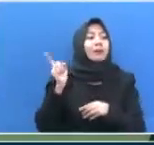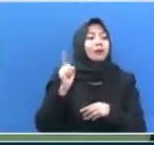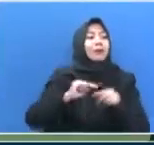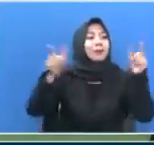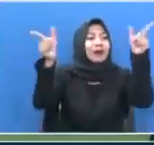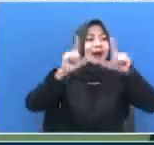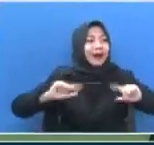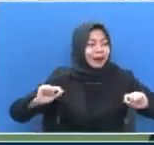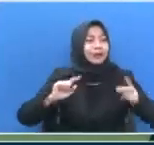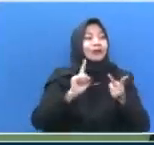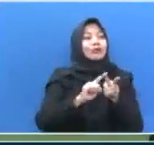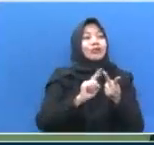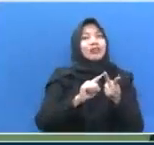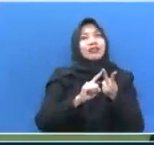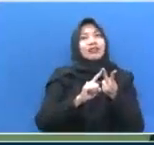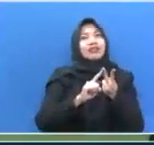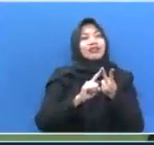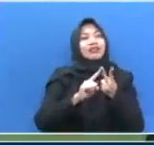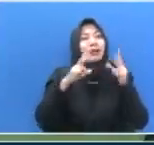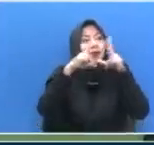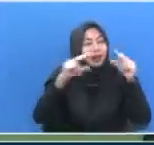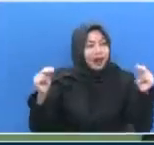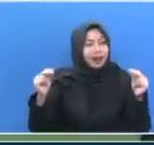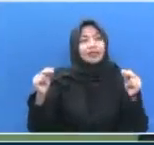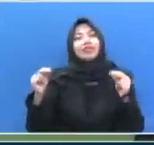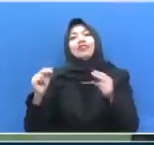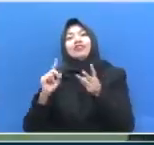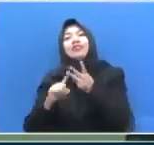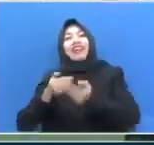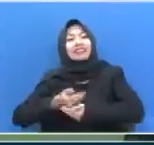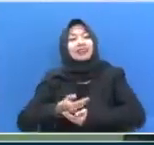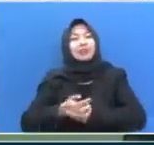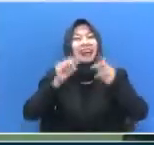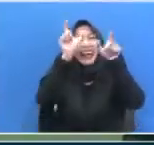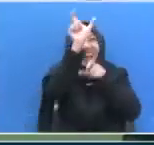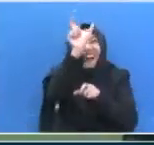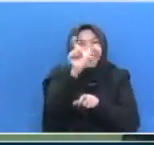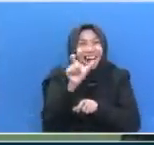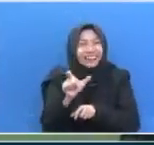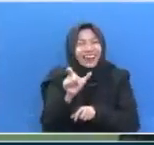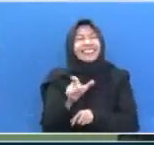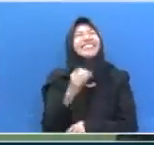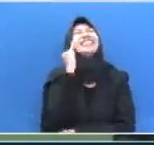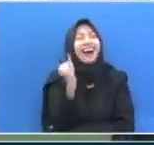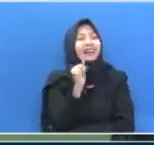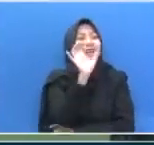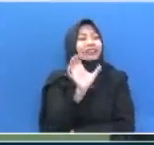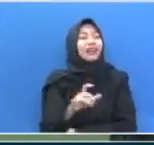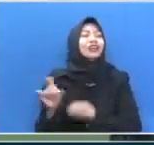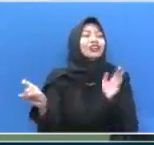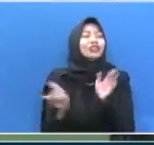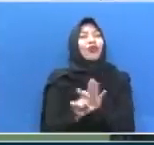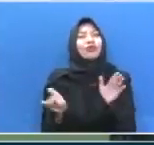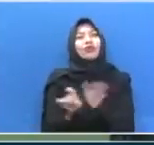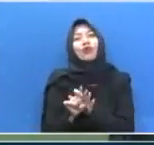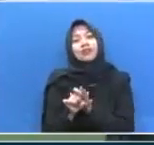disebut sebagai penghianat musang berbulu domba dan seterusnya dan seterusnya hal-hal politik yang semacam ini sepertinya